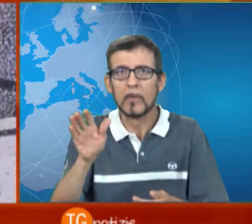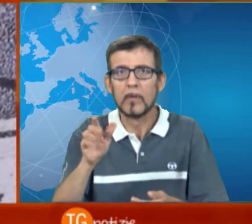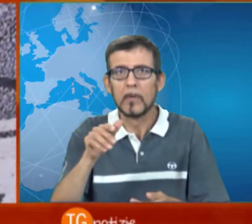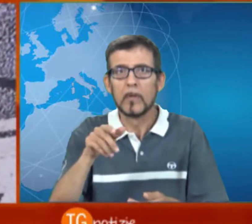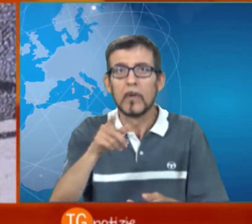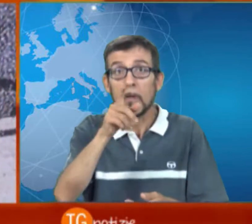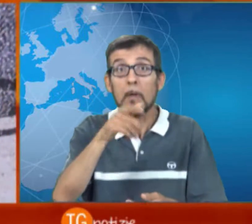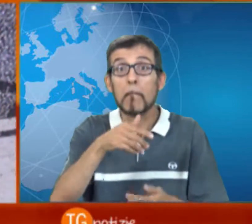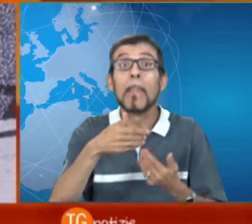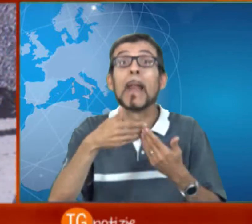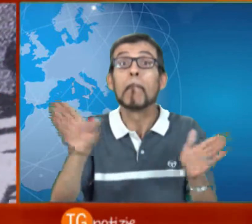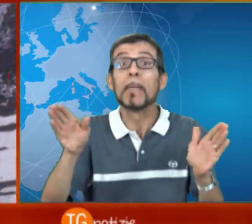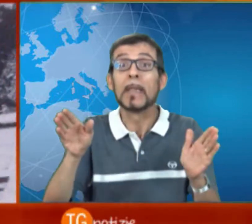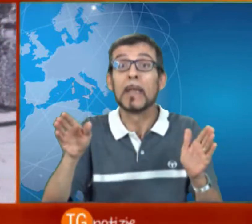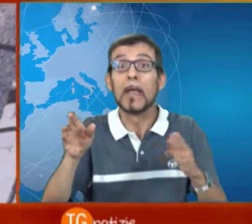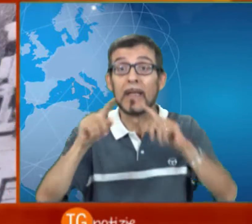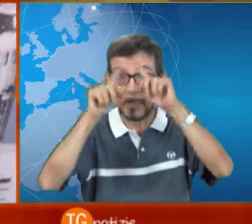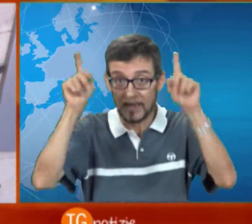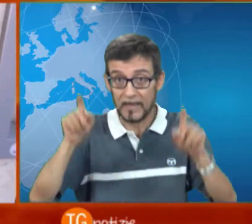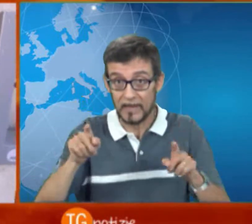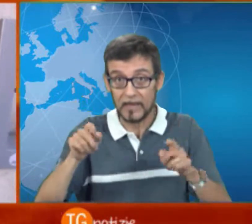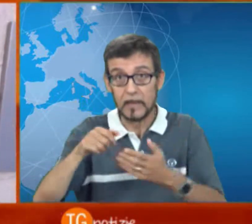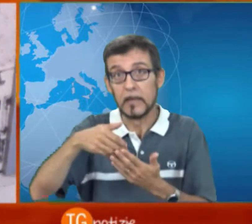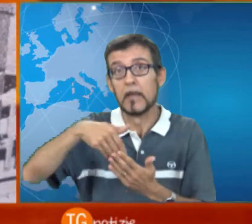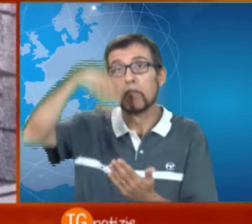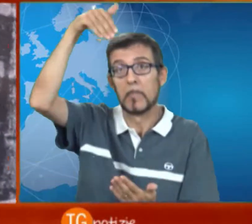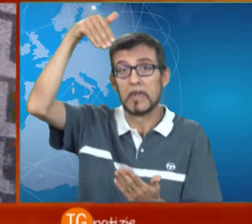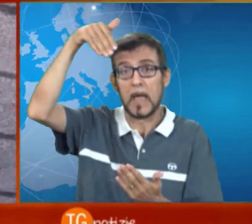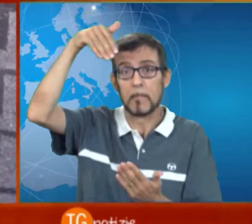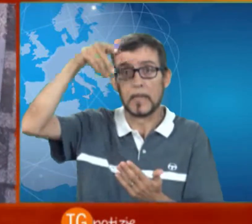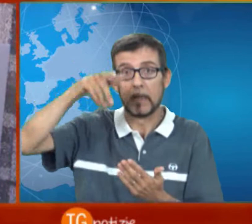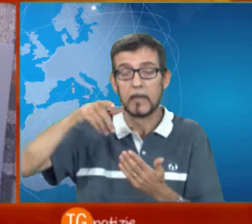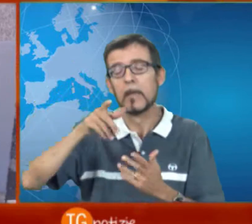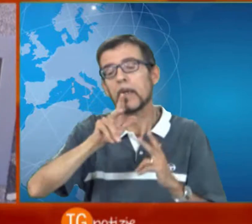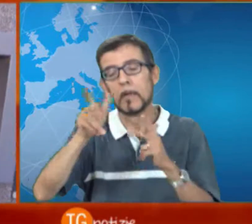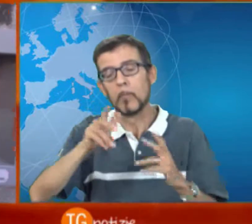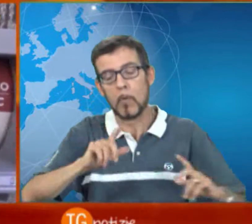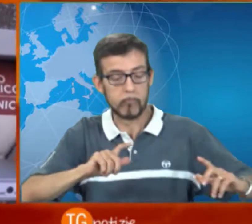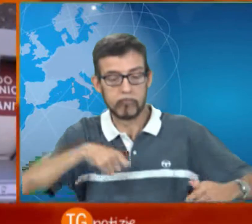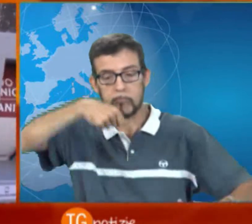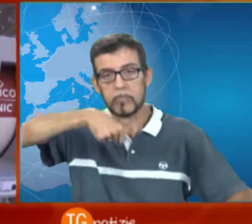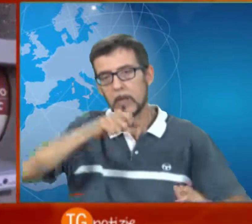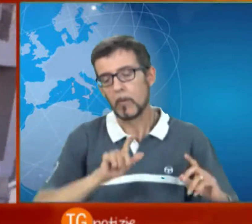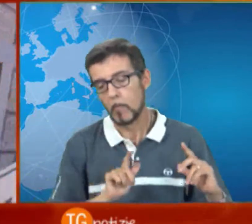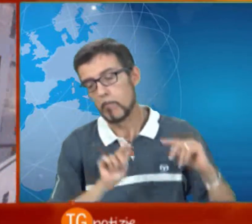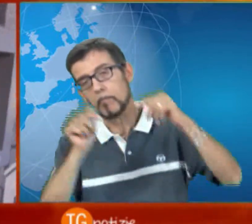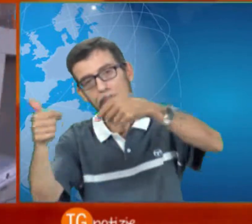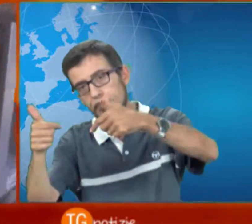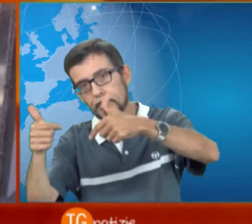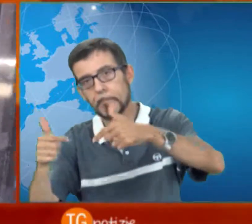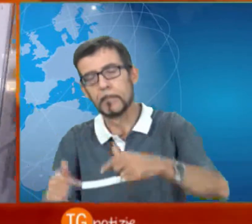possa aprirsi lo sportello, si apre lo sportello e si conferisce. Credo che comunque il